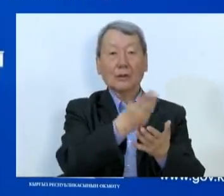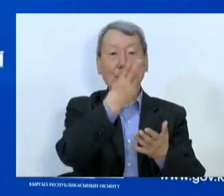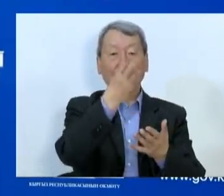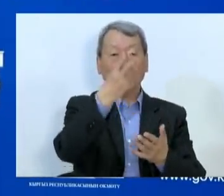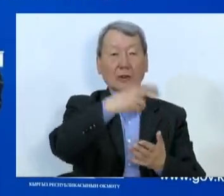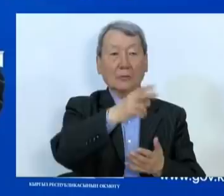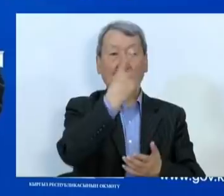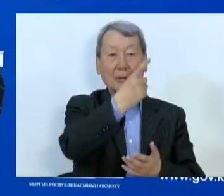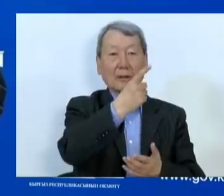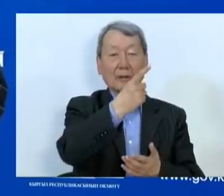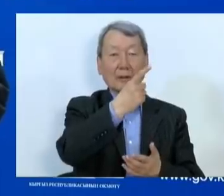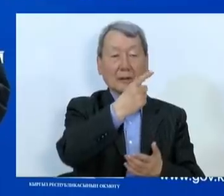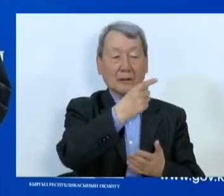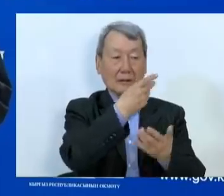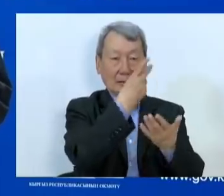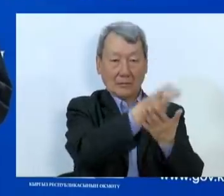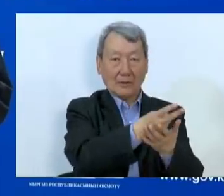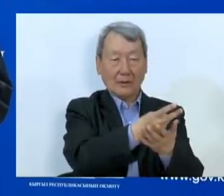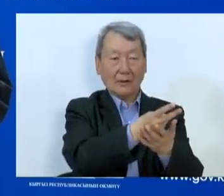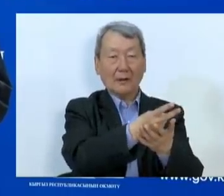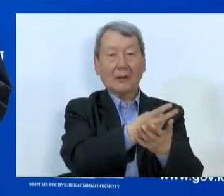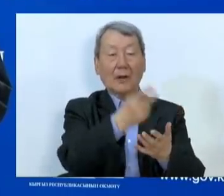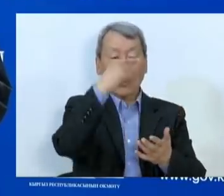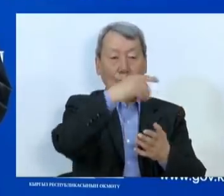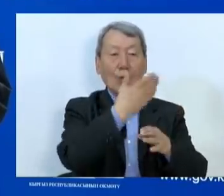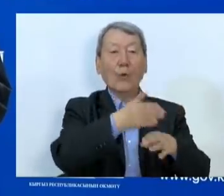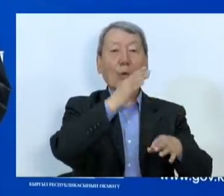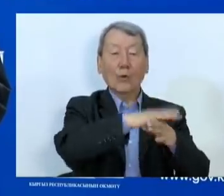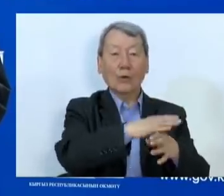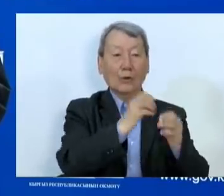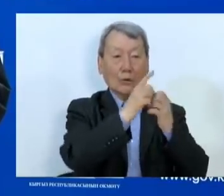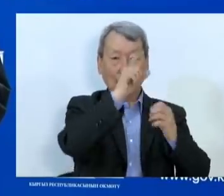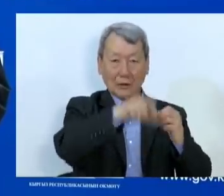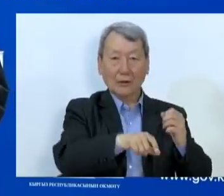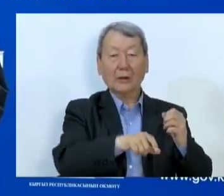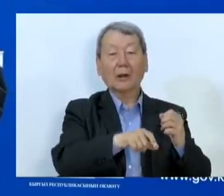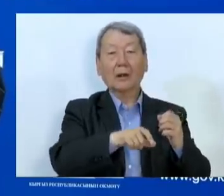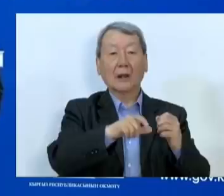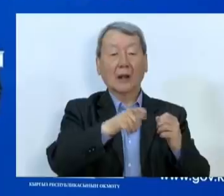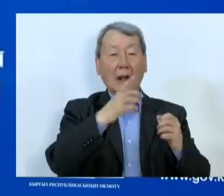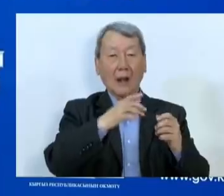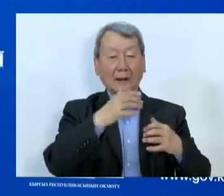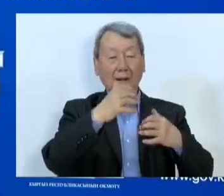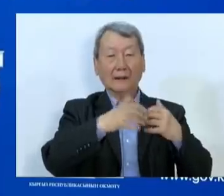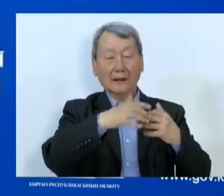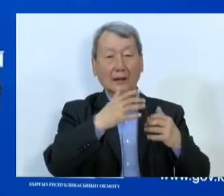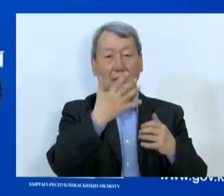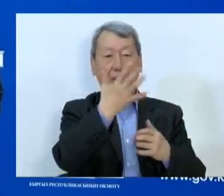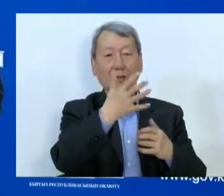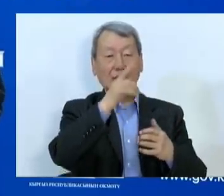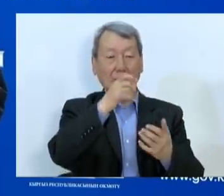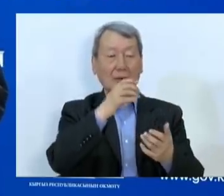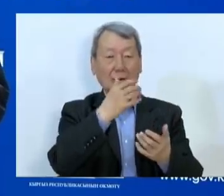стационарларда, ооруканаларда 321 бейтап калды. Оор абалда турган 11 болуп атат.